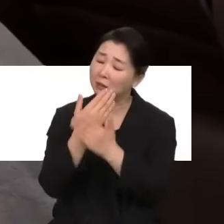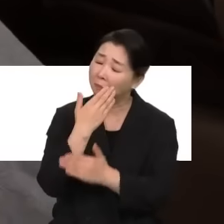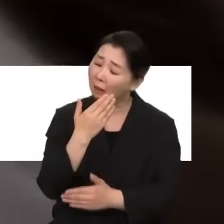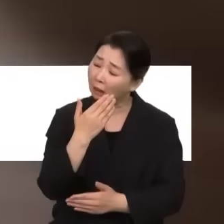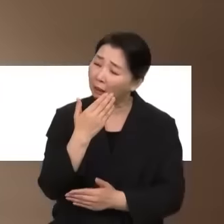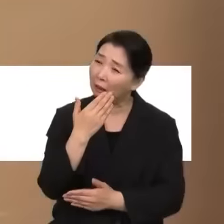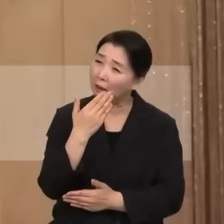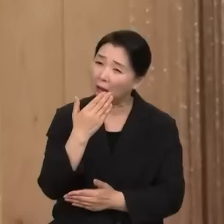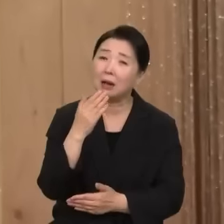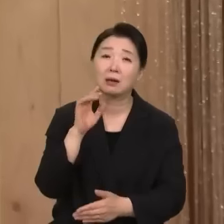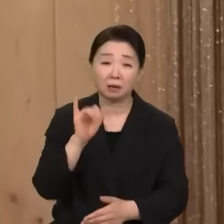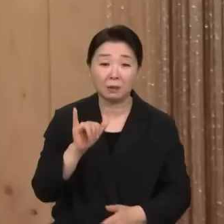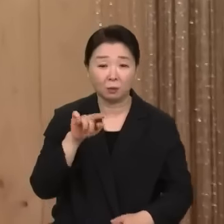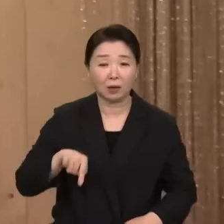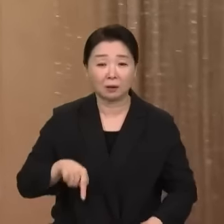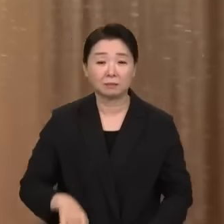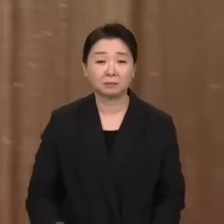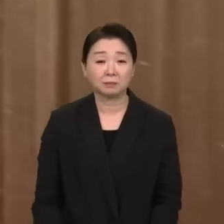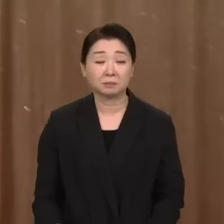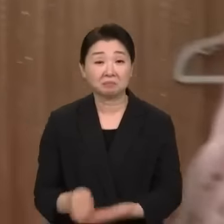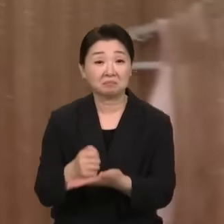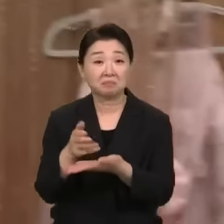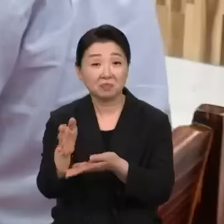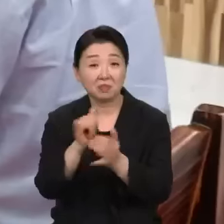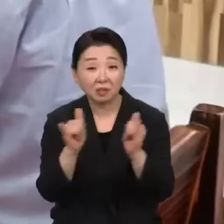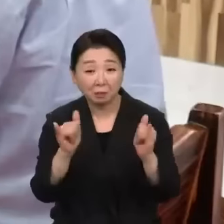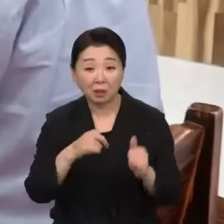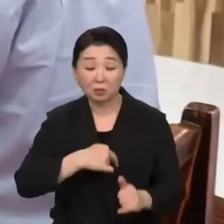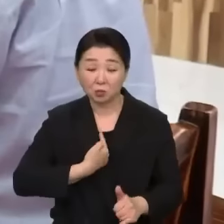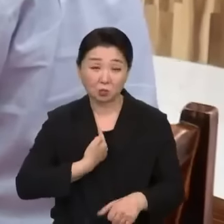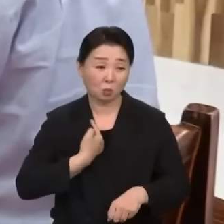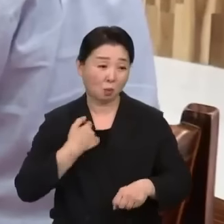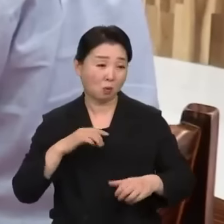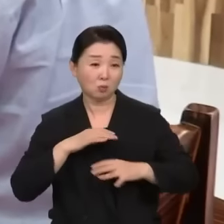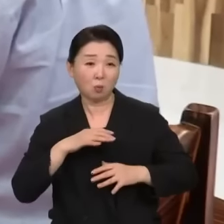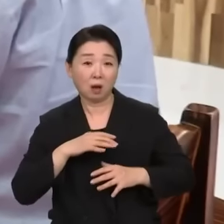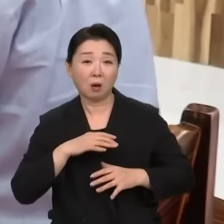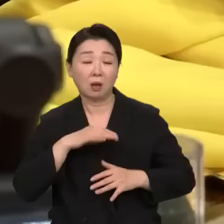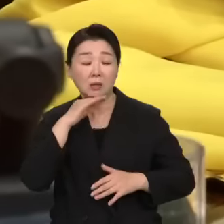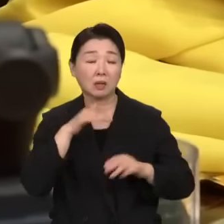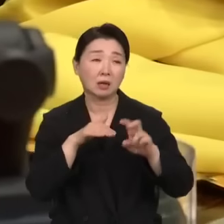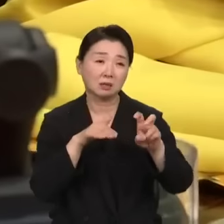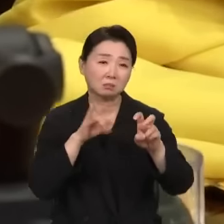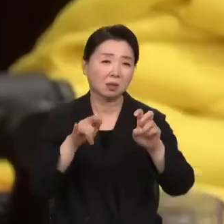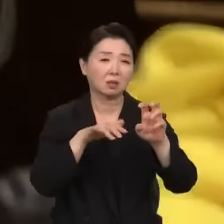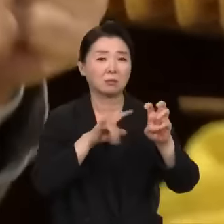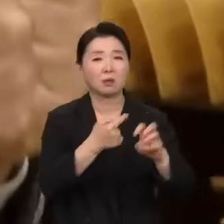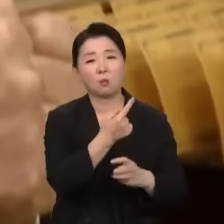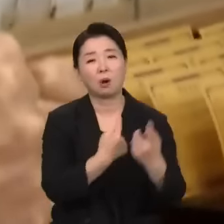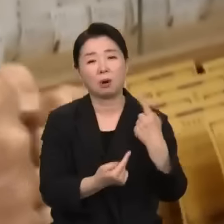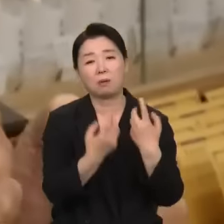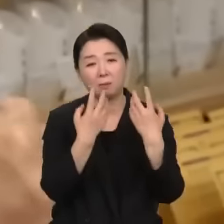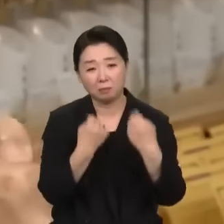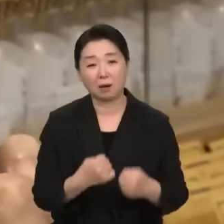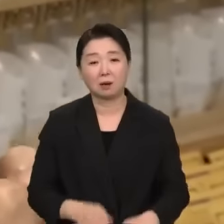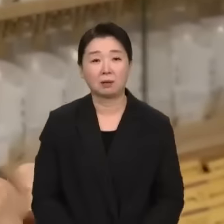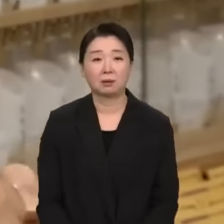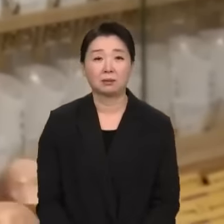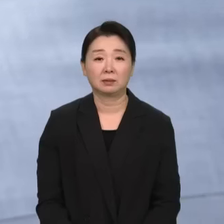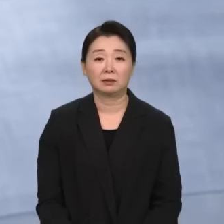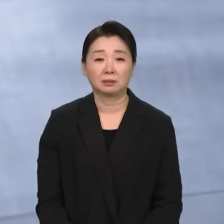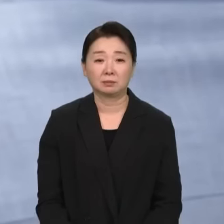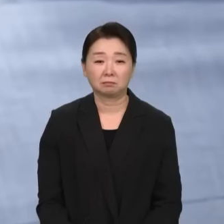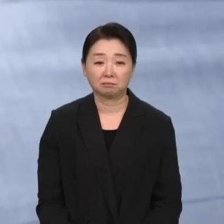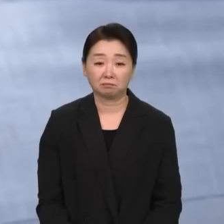해서. 무속인들은 최근 자신들도 놀랄 정도로 20, 30대 손님들이 부쩍 늘었다고 말합니다.